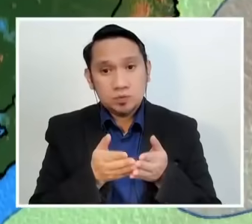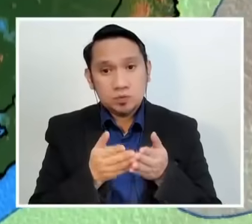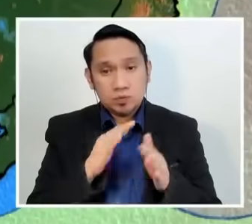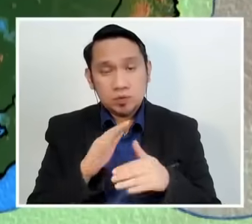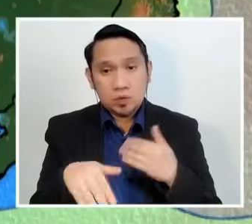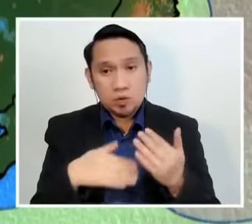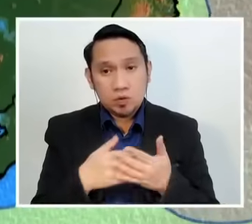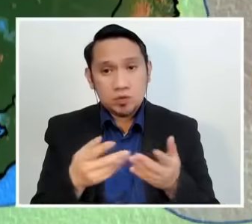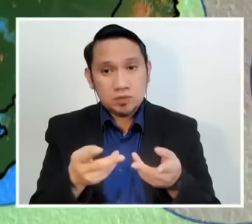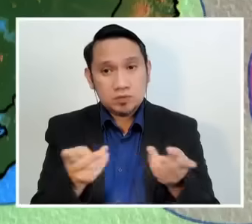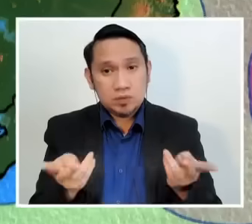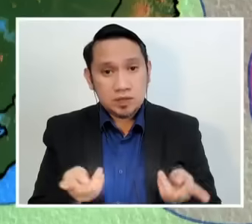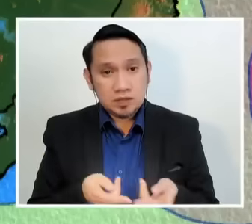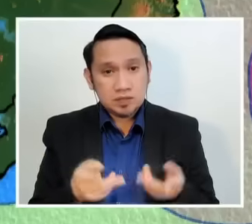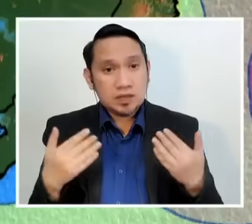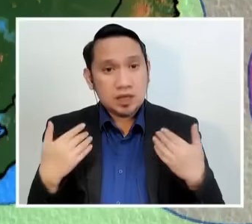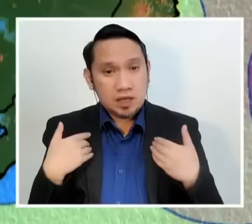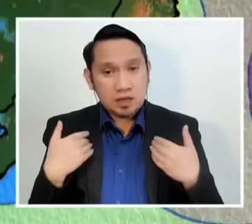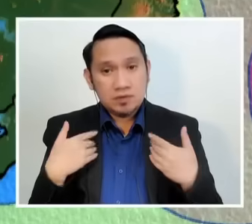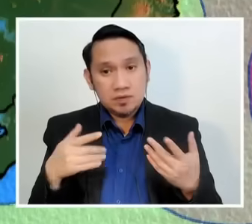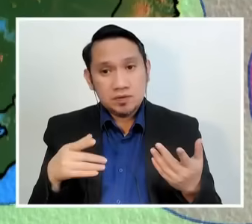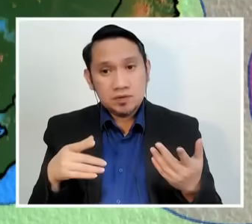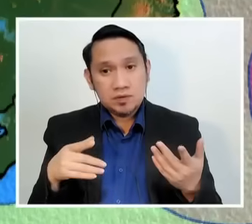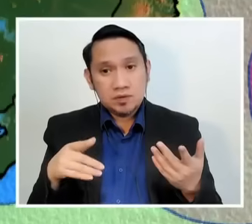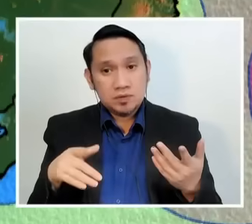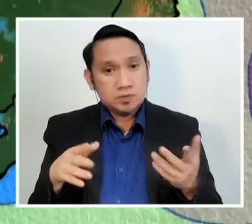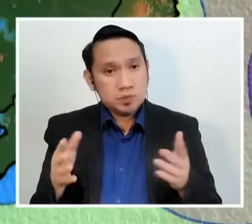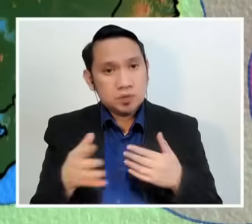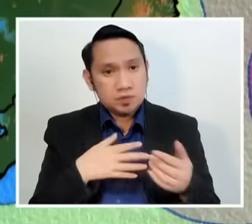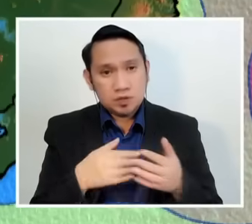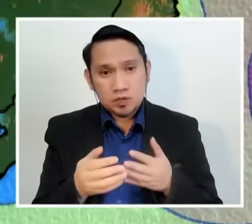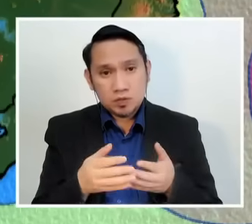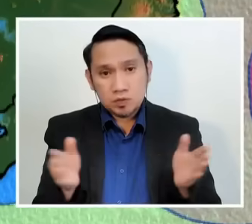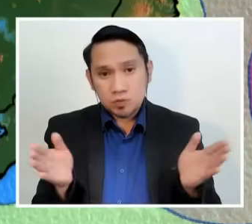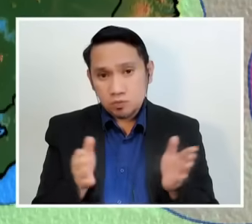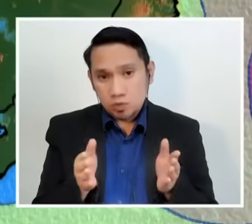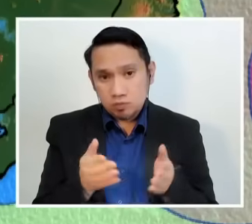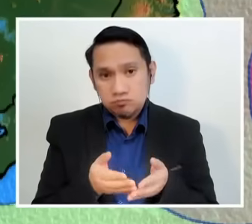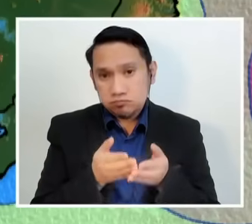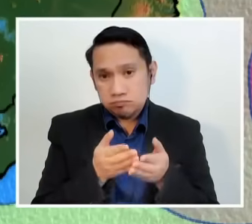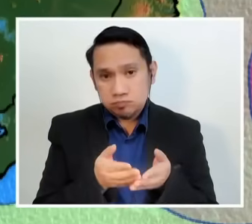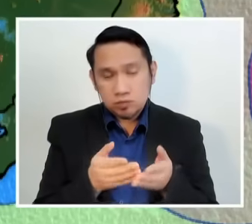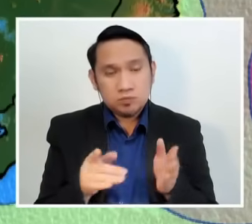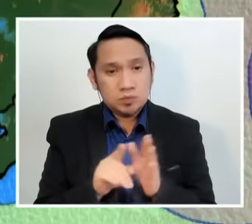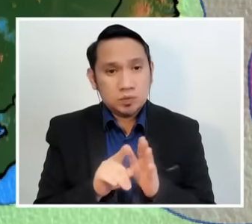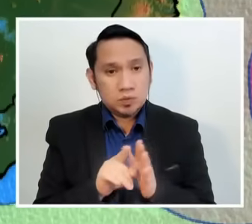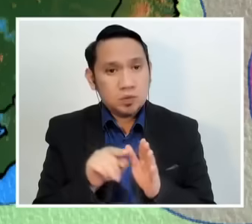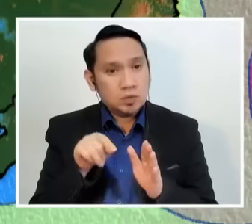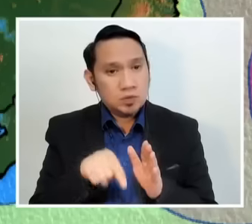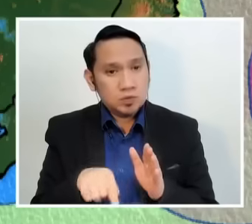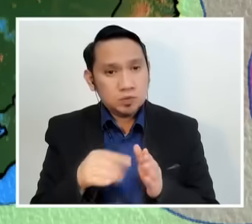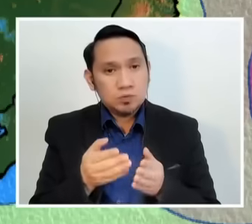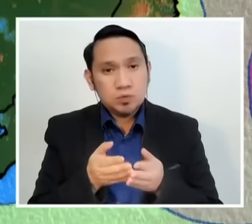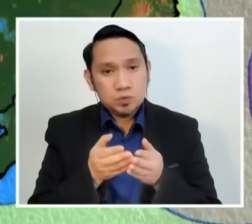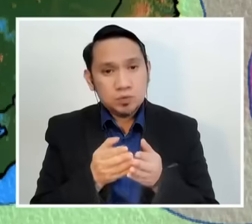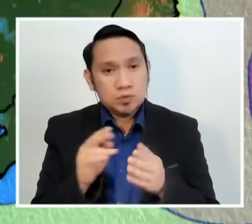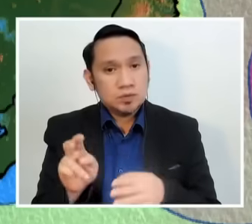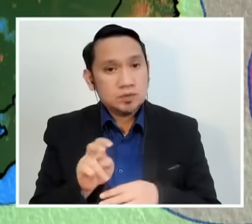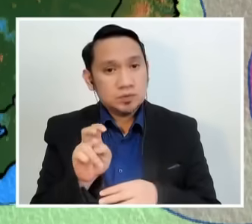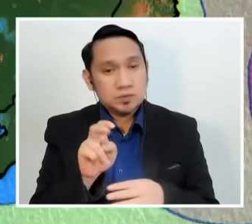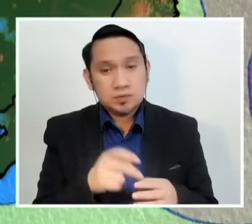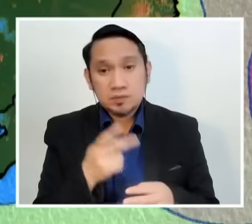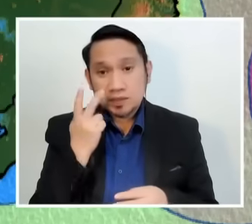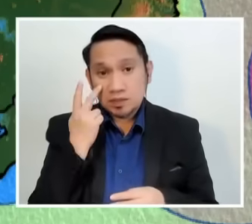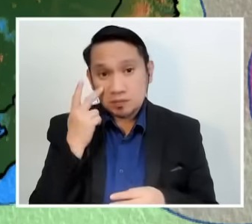kung saan may wind signal, at bawal na rin maglayag ang maliliit na bangka sa mga dagat na sakop ng Mimaropa at Visayas. At makikita natin sa ating